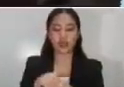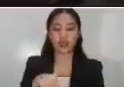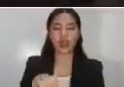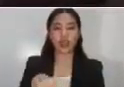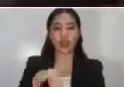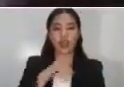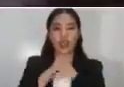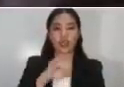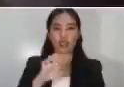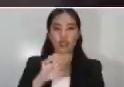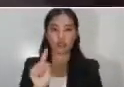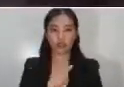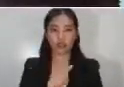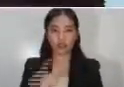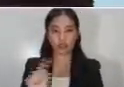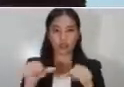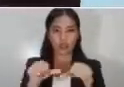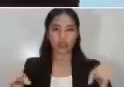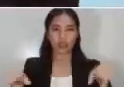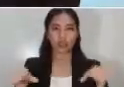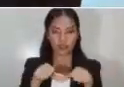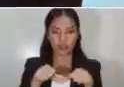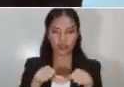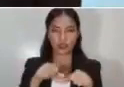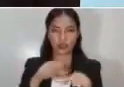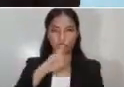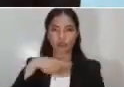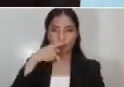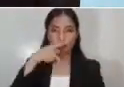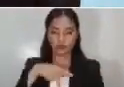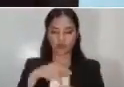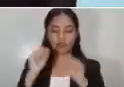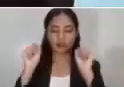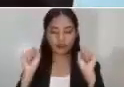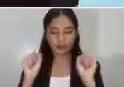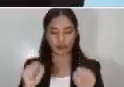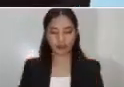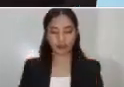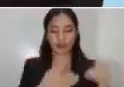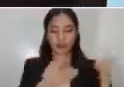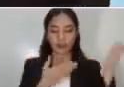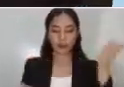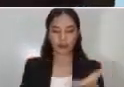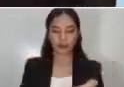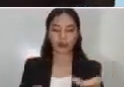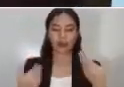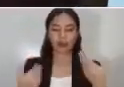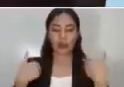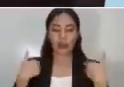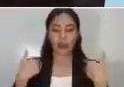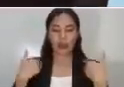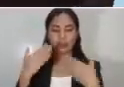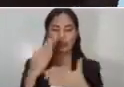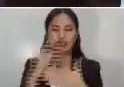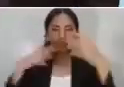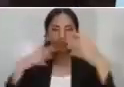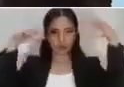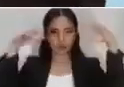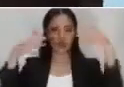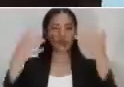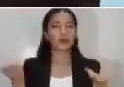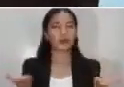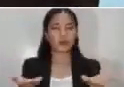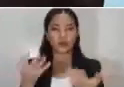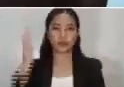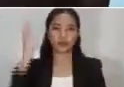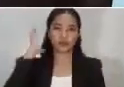sa hapon. Maaring umabot sa 33 degrees Celsius ang maximum air temperature at maaring umabot naman sa 40 degrees Celsius ang